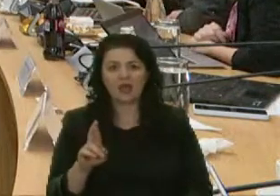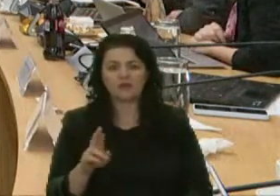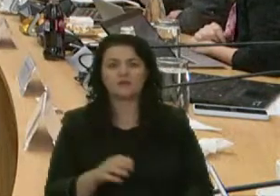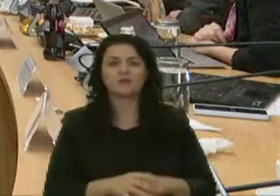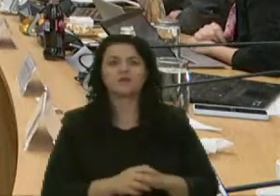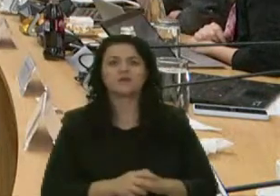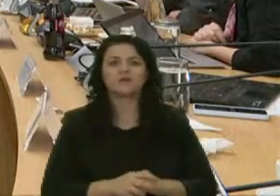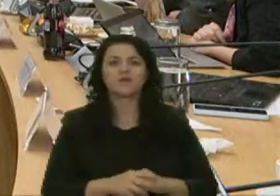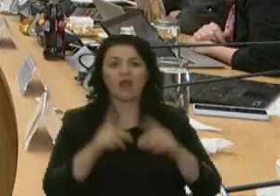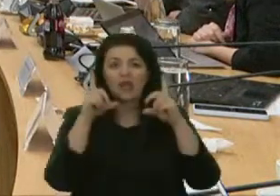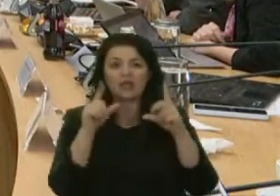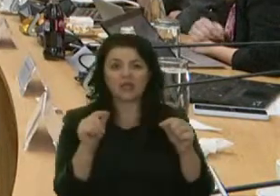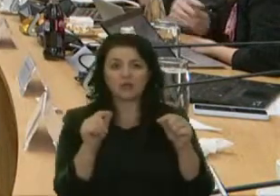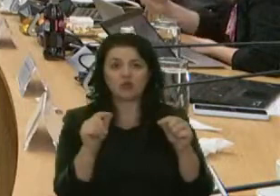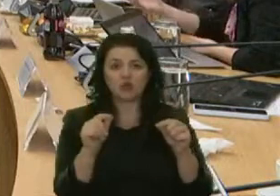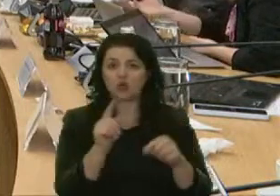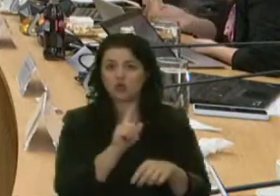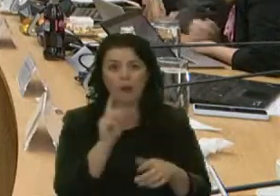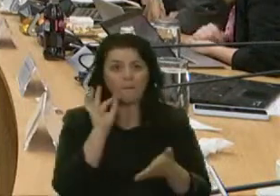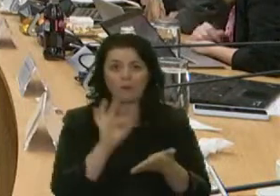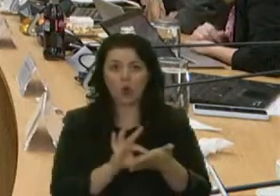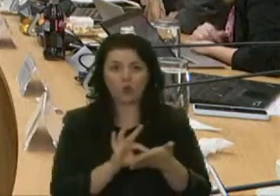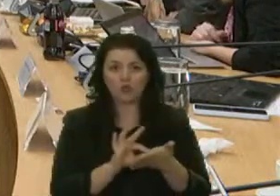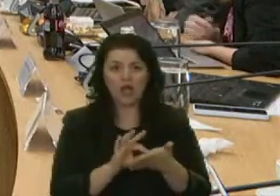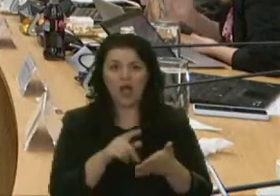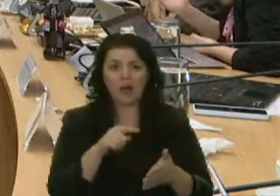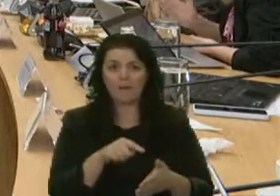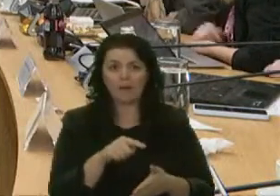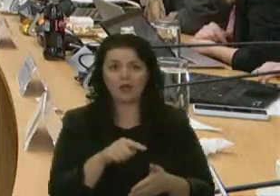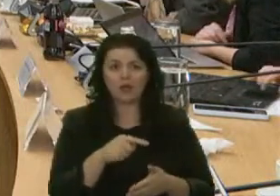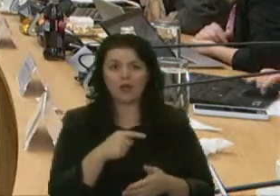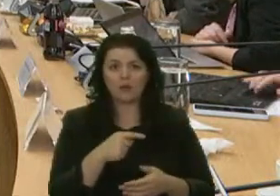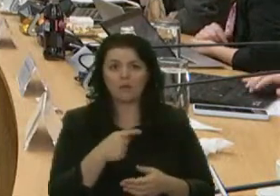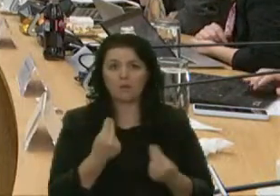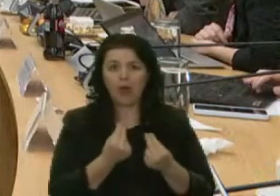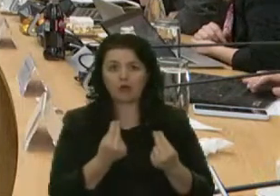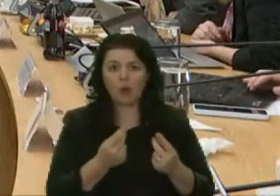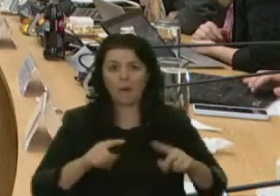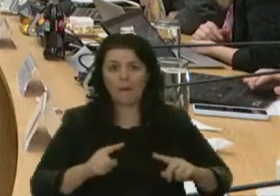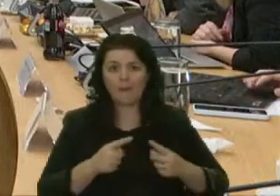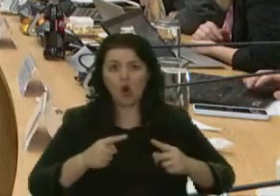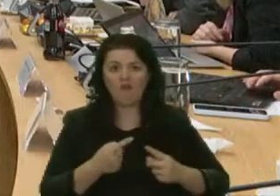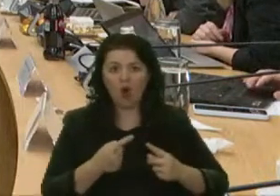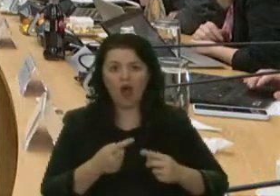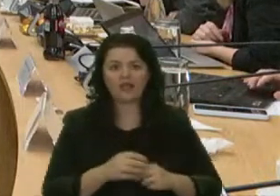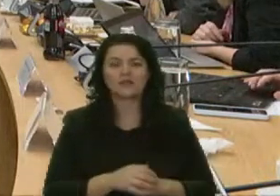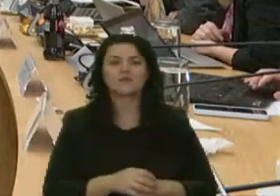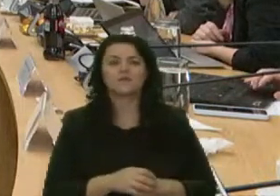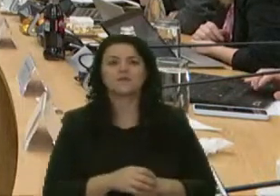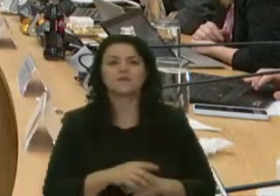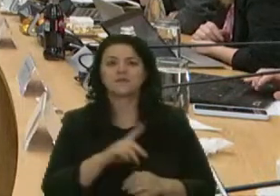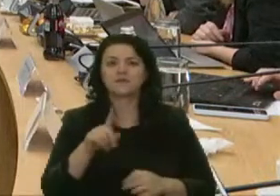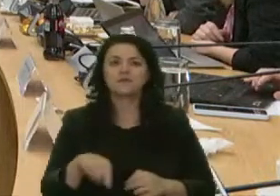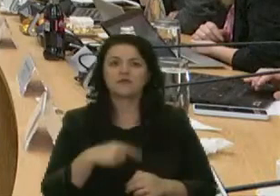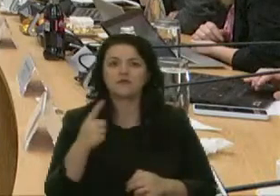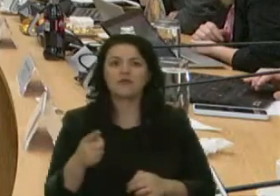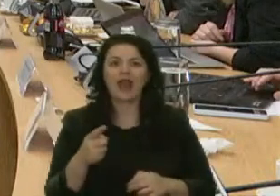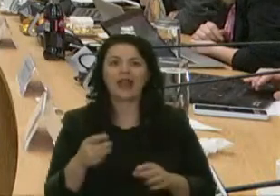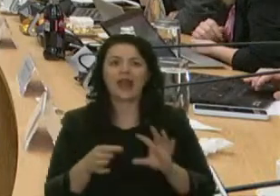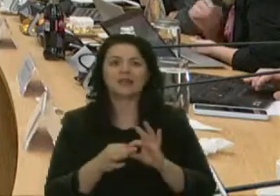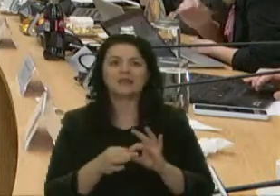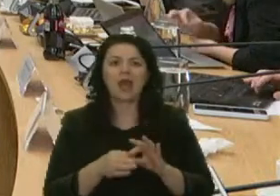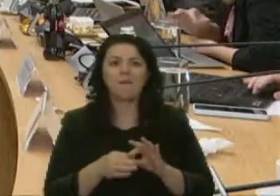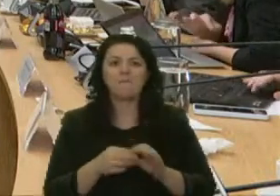răspund cu toate că nu mi am propus să am această intervenție doar pentru că m ați provocat dar mergând mai departe legând de maternitate